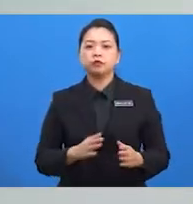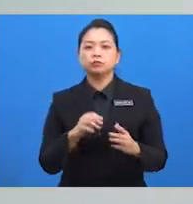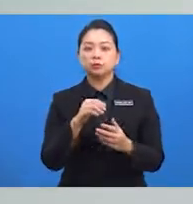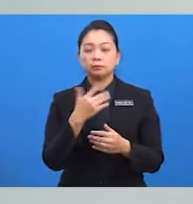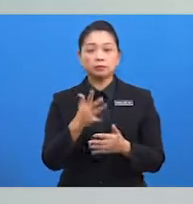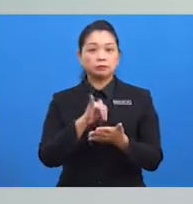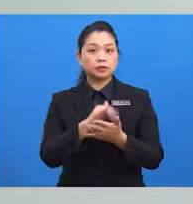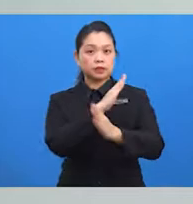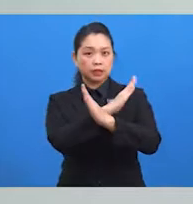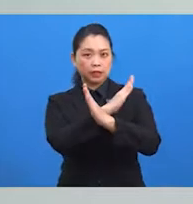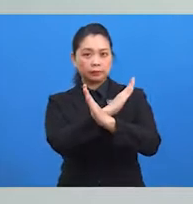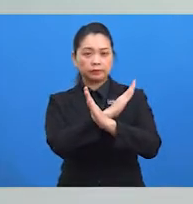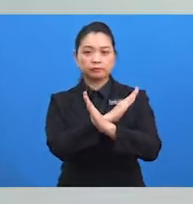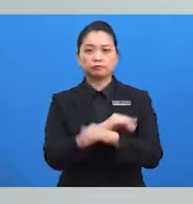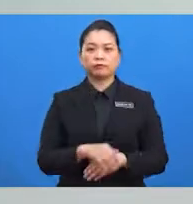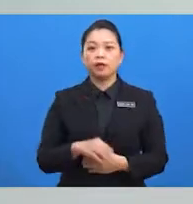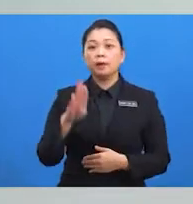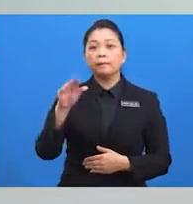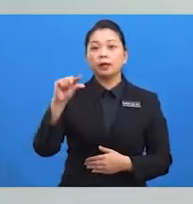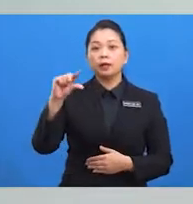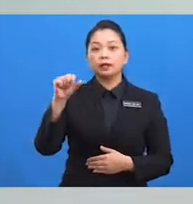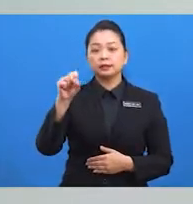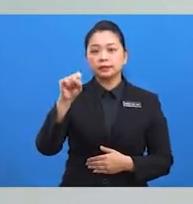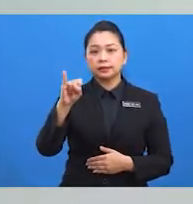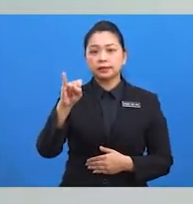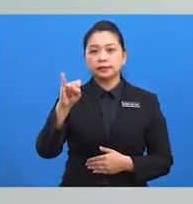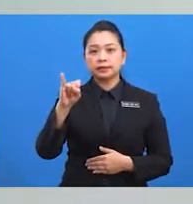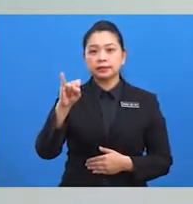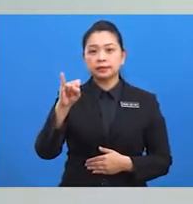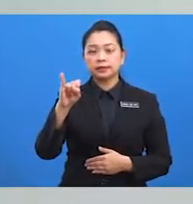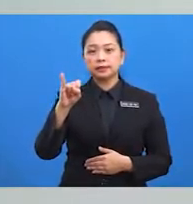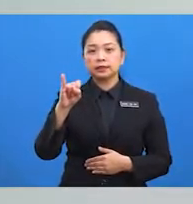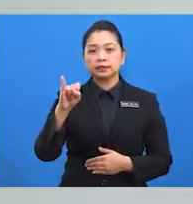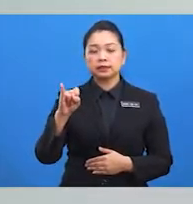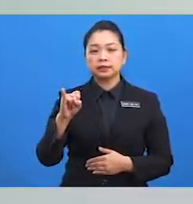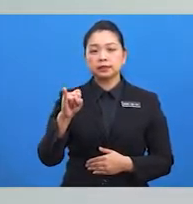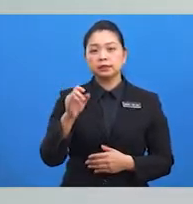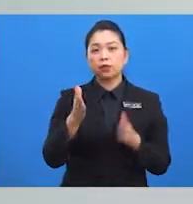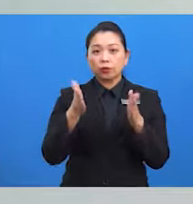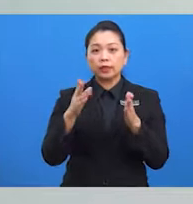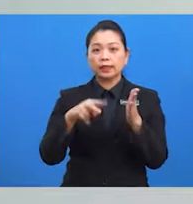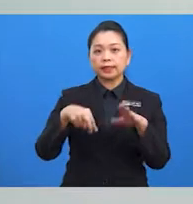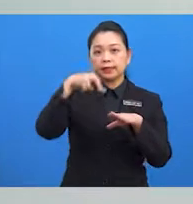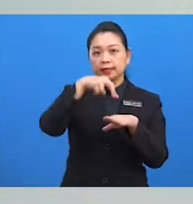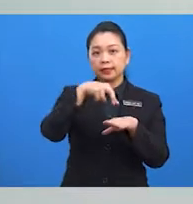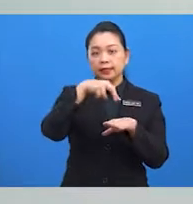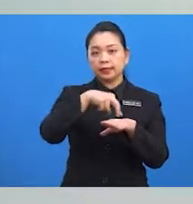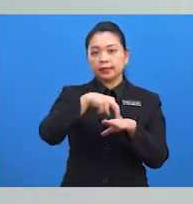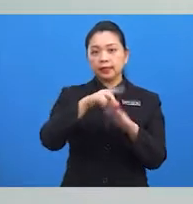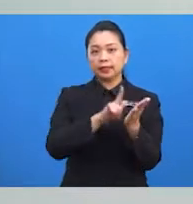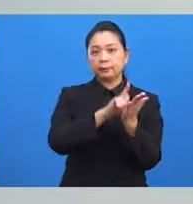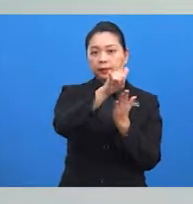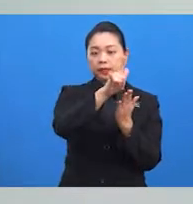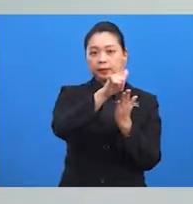bagasi penumpang di imbas menggunakan sinaran reflektif untuk memastikan bahan nelayan